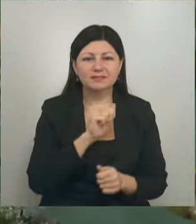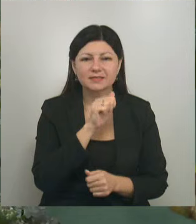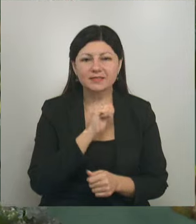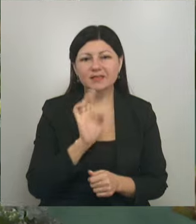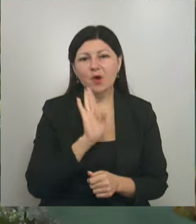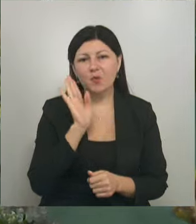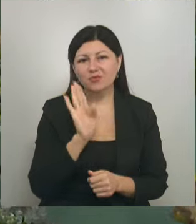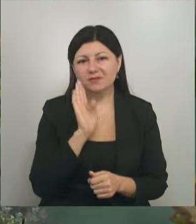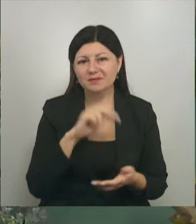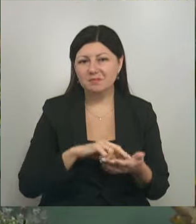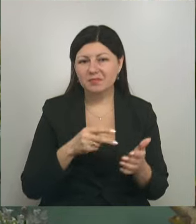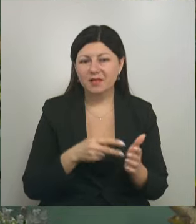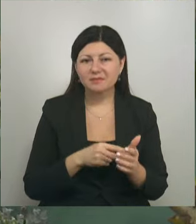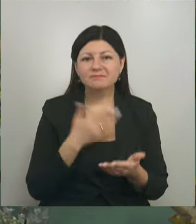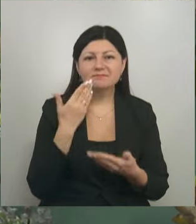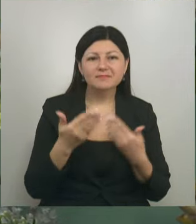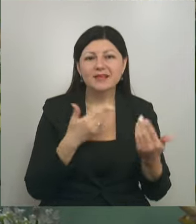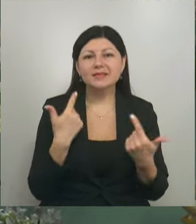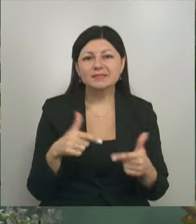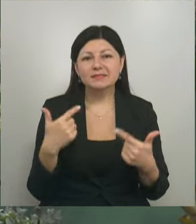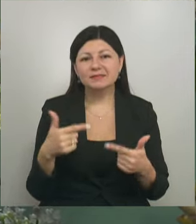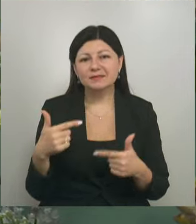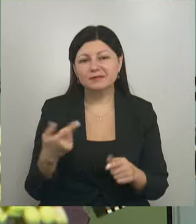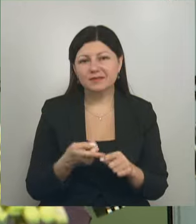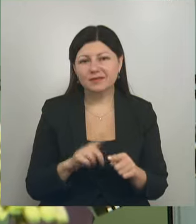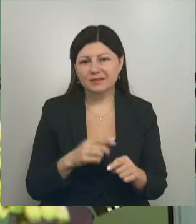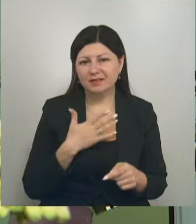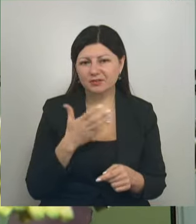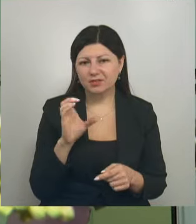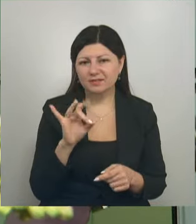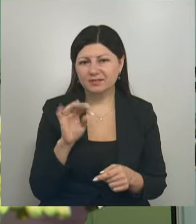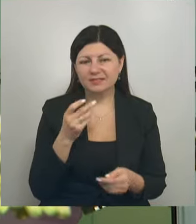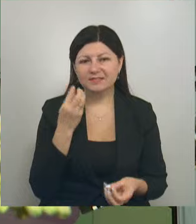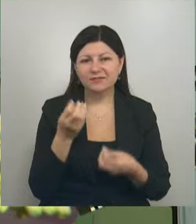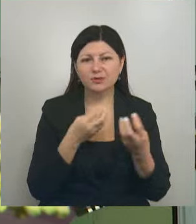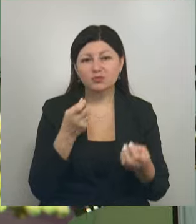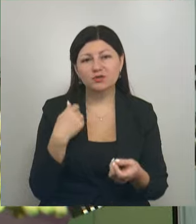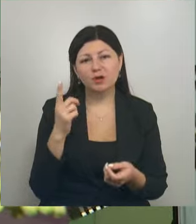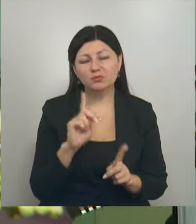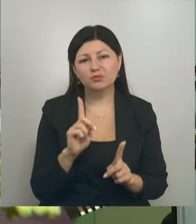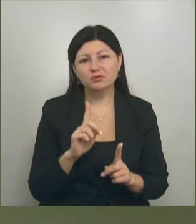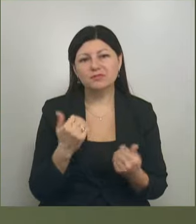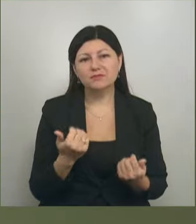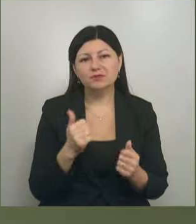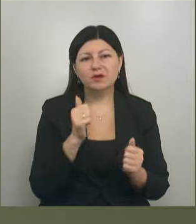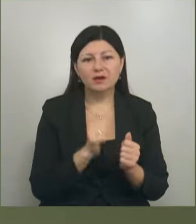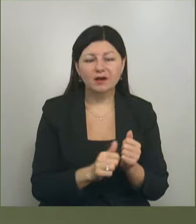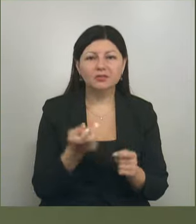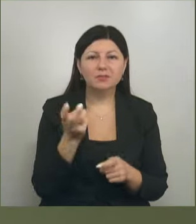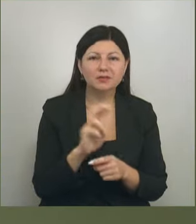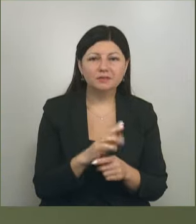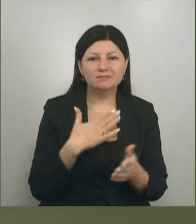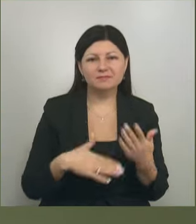планерке все сотрудники уже спрашивают, где эта наша сирень цветущая. И я думаю, что сегодня каждый подойдет,